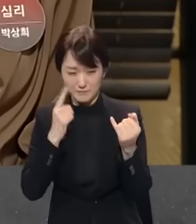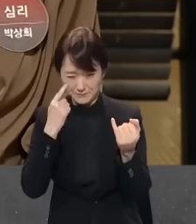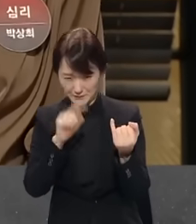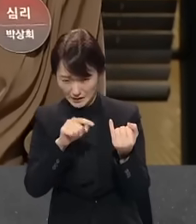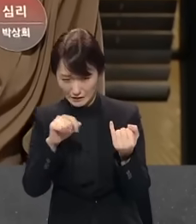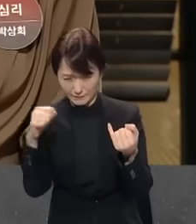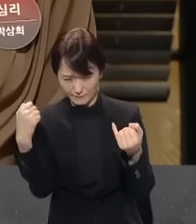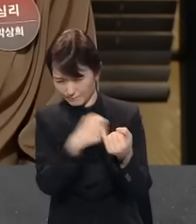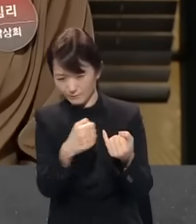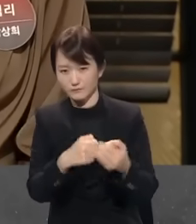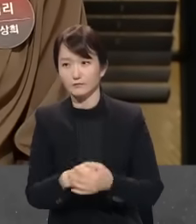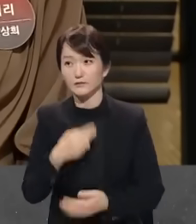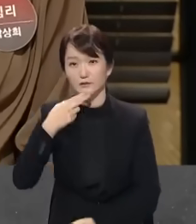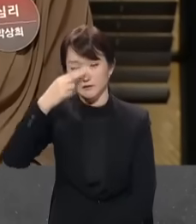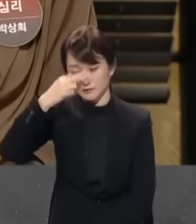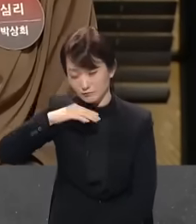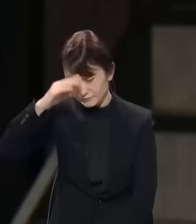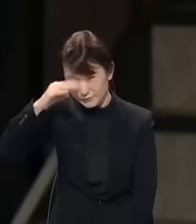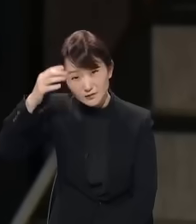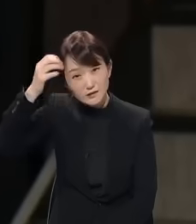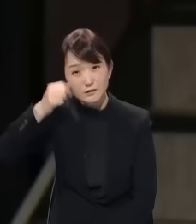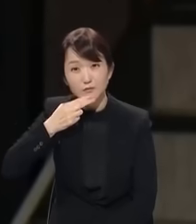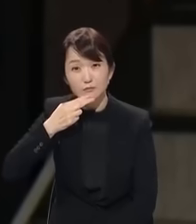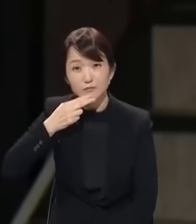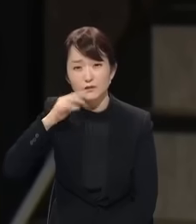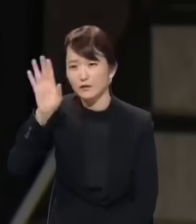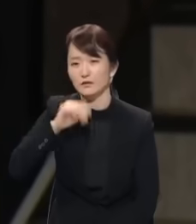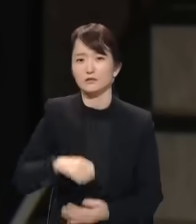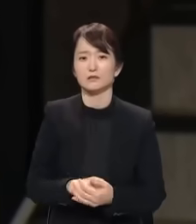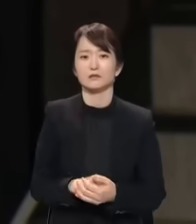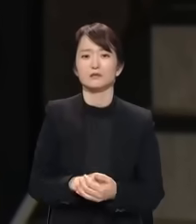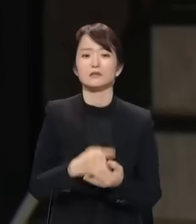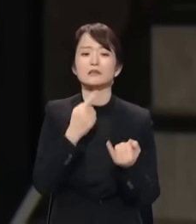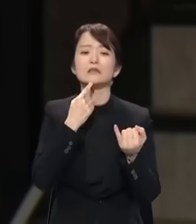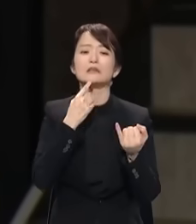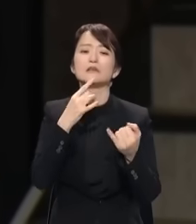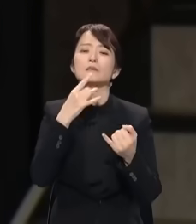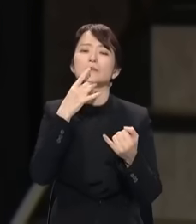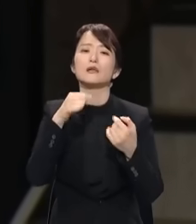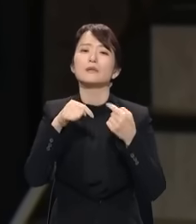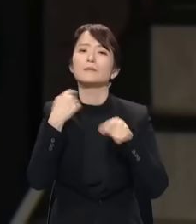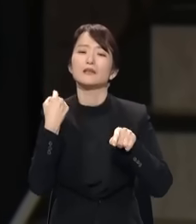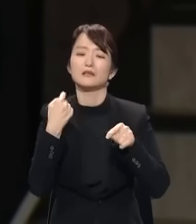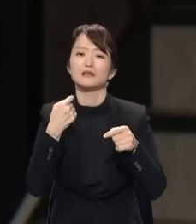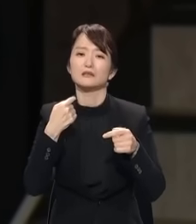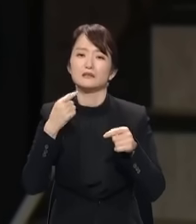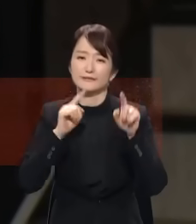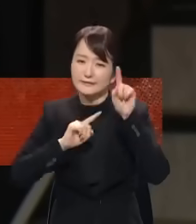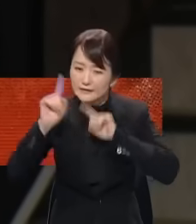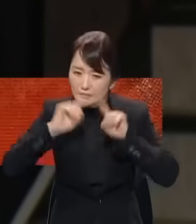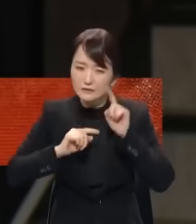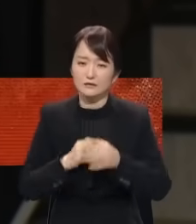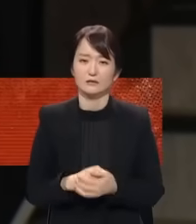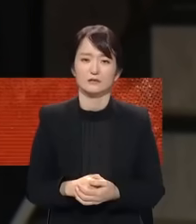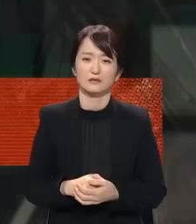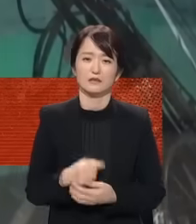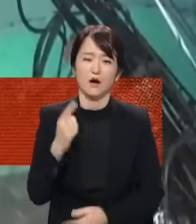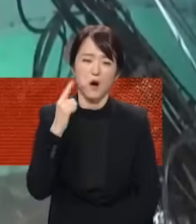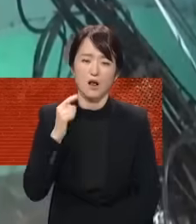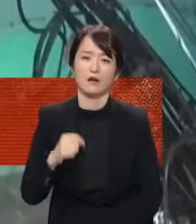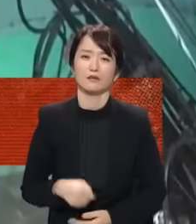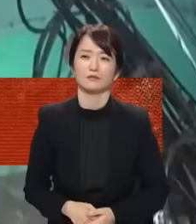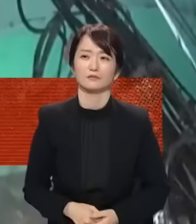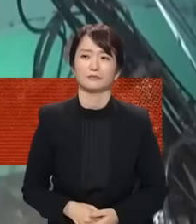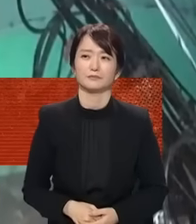저게 기억이 안 날 문제인가요? 사람을 저렇게 턱뼈가 부러질 정도로 다치게 해놓고 술에 취했다라는 것은 완전히 거짓말이고요. 아까